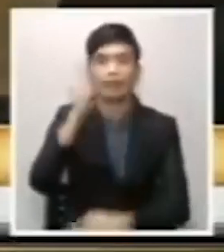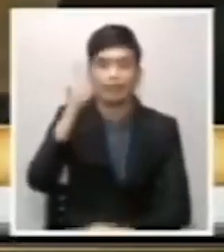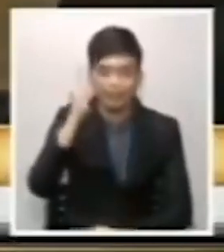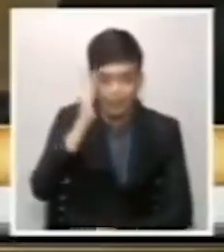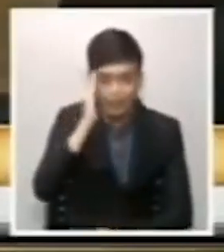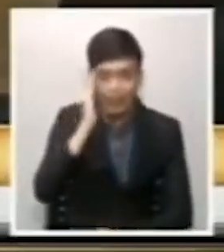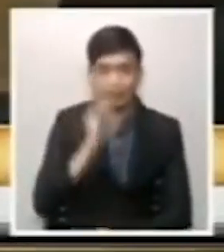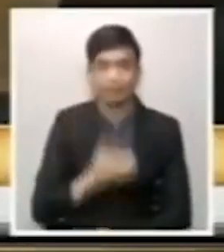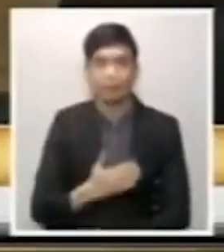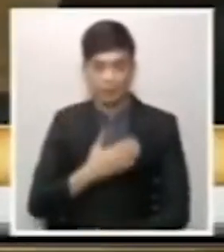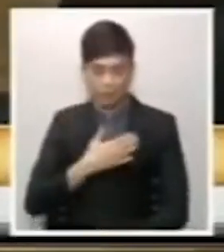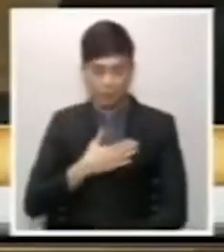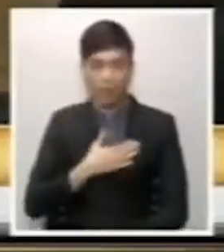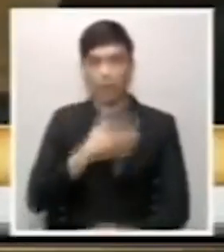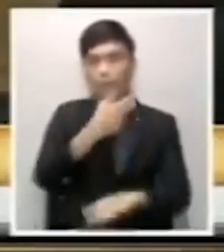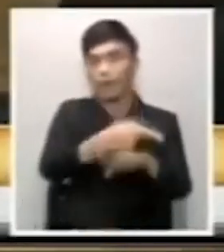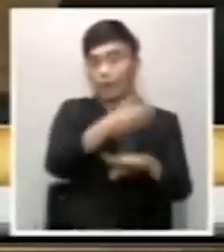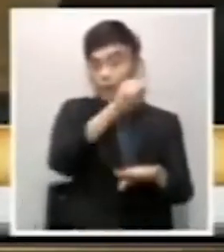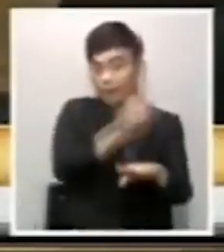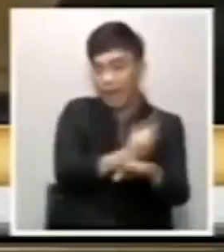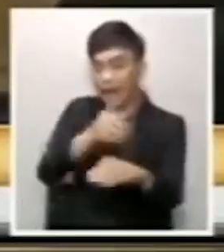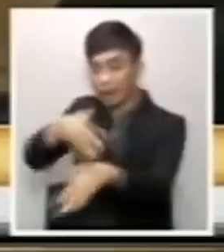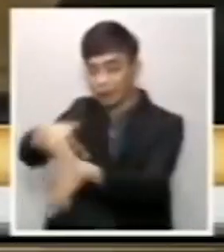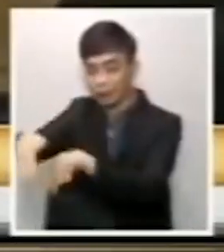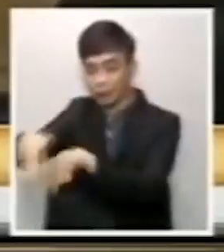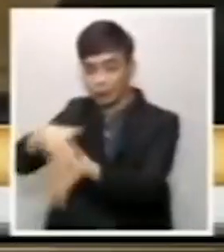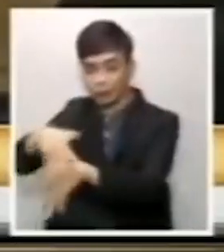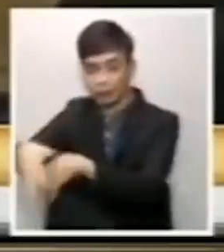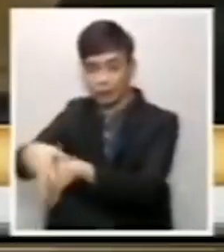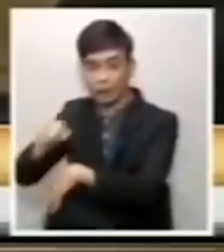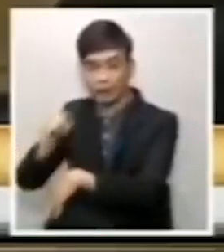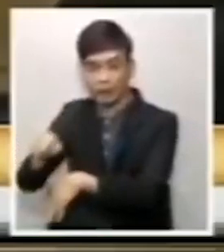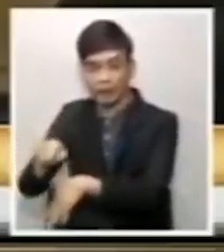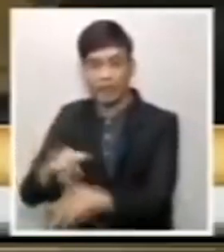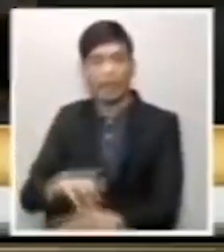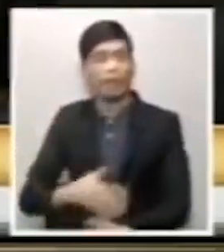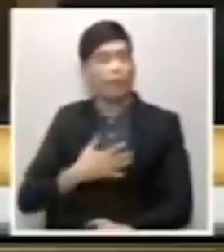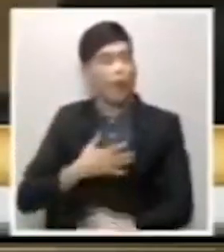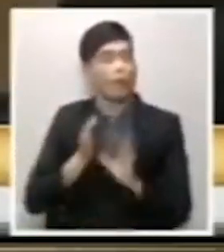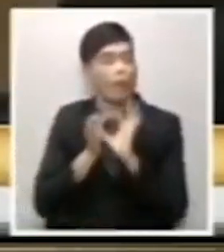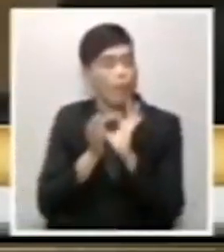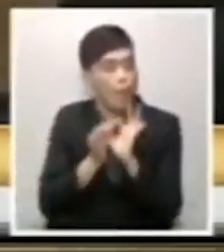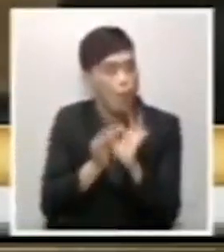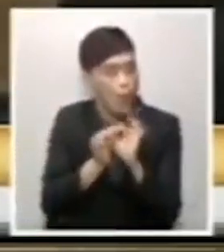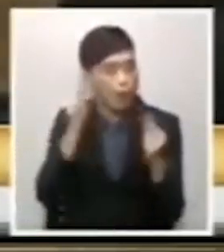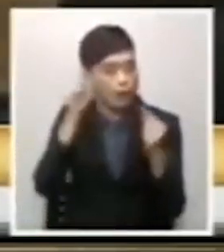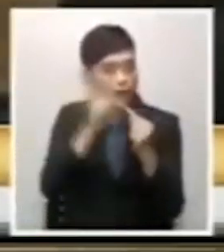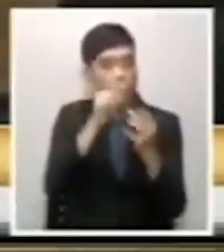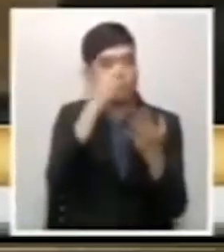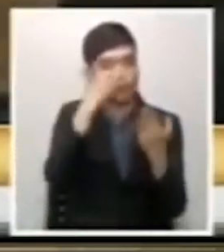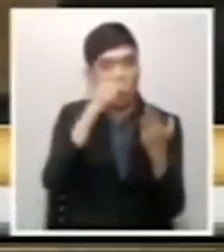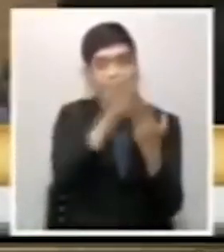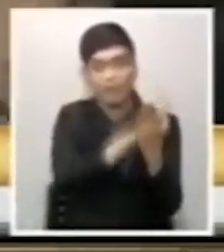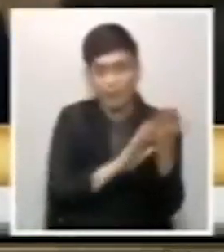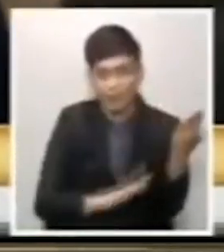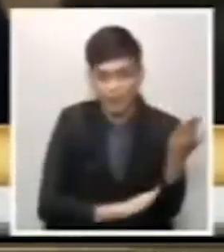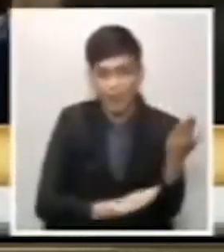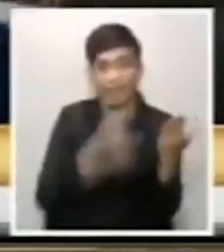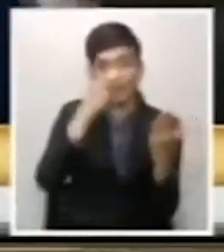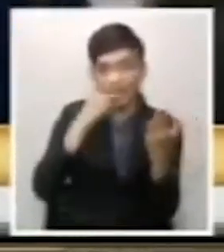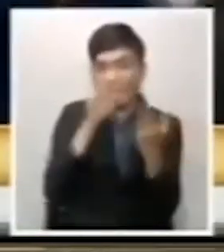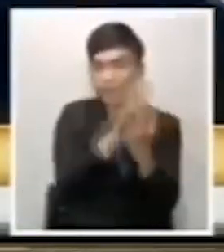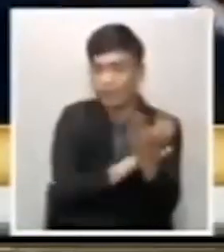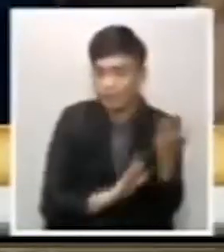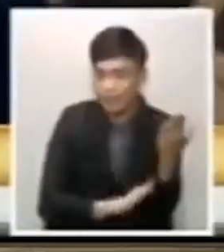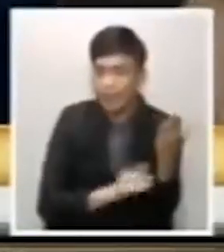ผมและท่านประธานและพี่น้องประชาชนหลายคนเรามีความหวังดีต่อประเทศชาติประเทศของเราเปรียบเส